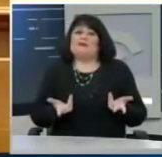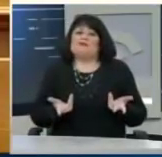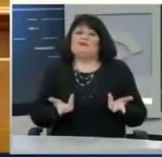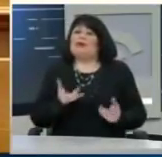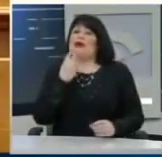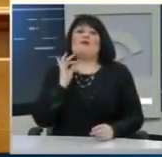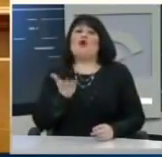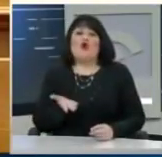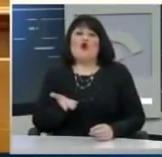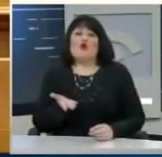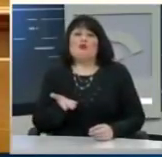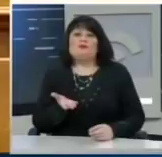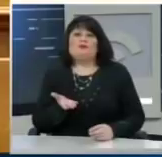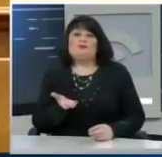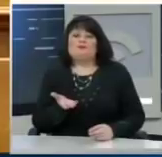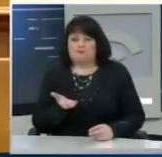Έχει αλλάξει το τοπίο ριζικά,